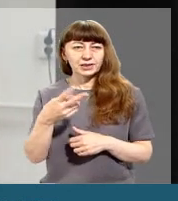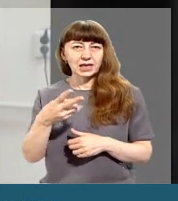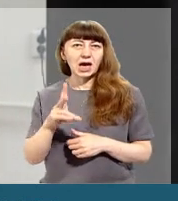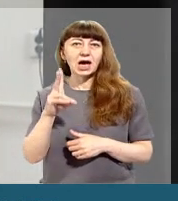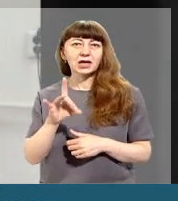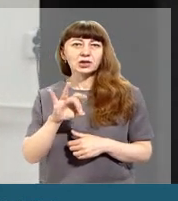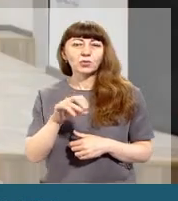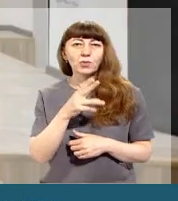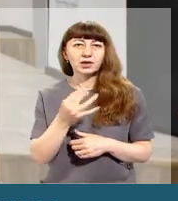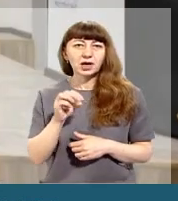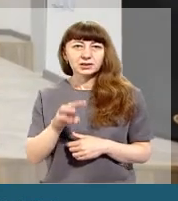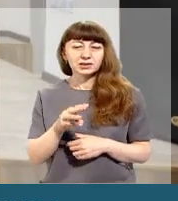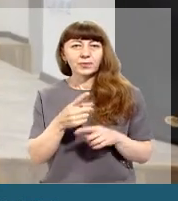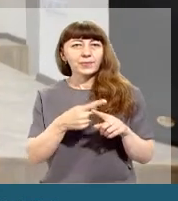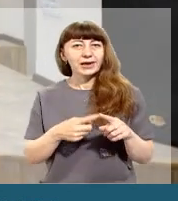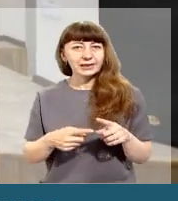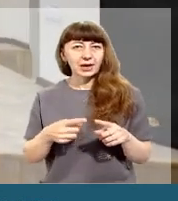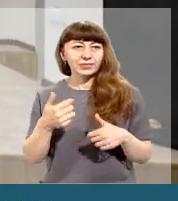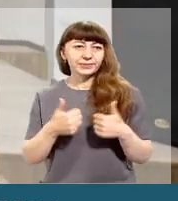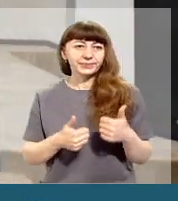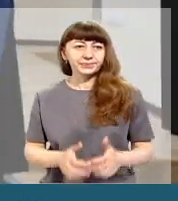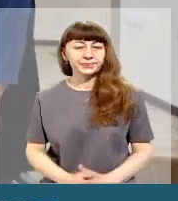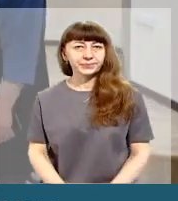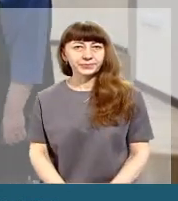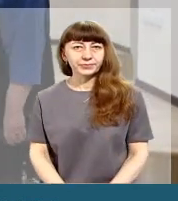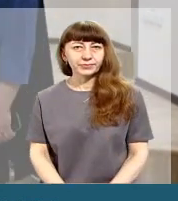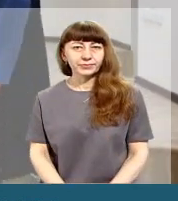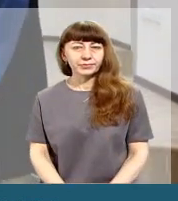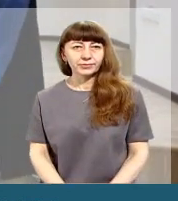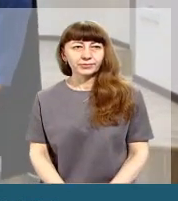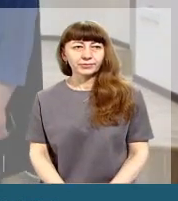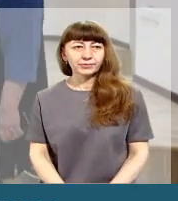республиканском этапе. Гульзада Ишуакова, Олег Сытник, телеканал Кустанай.